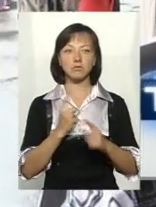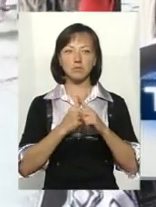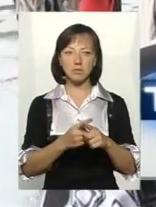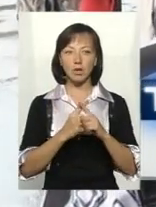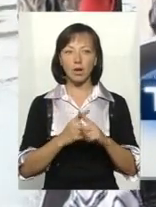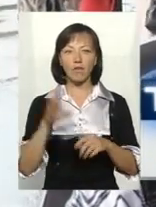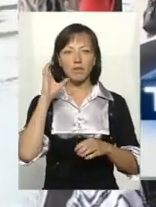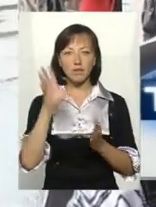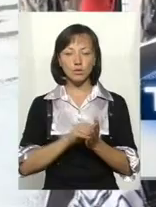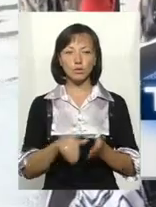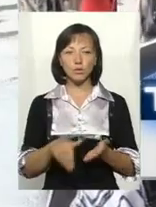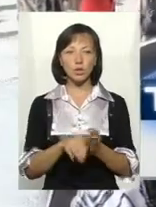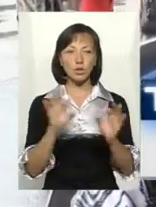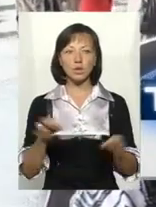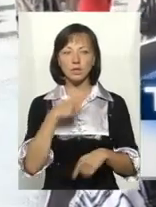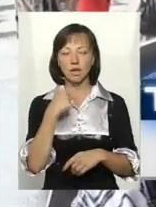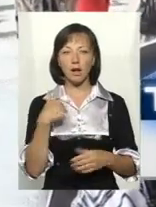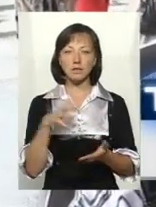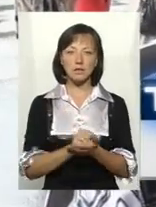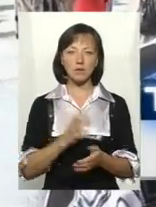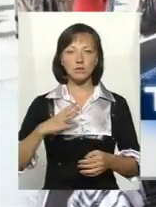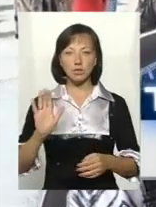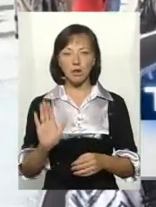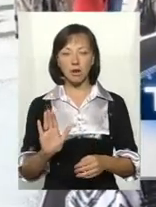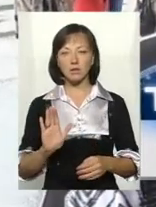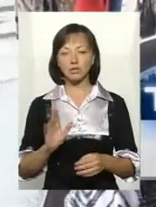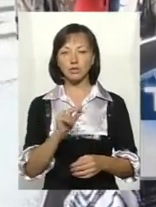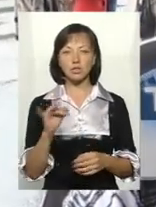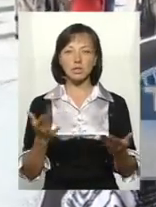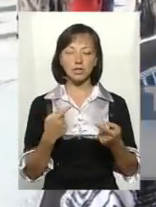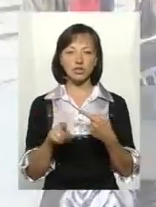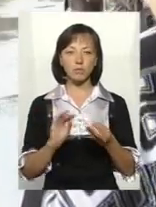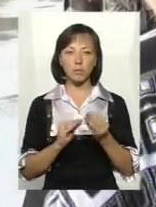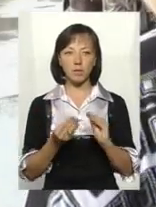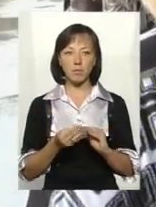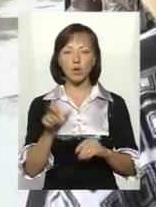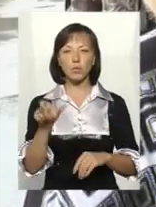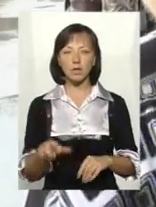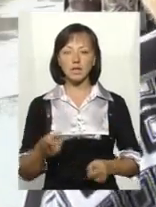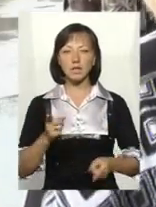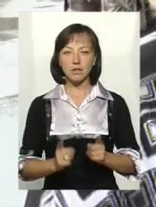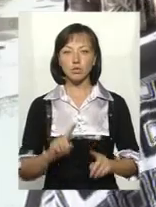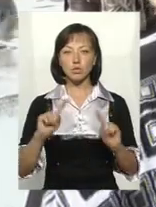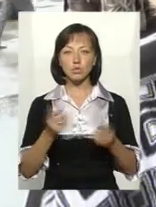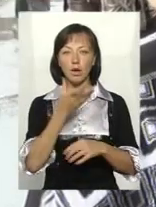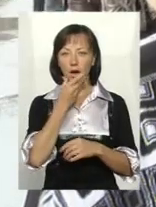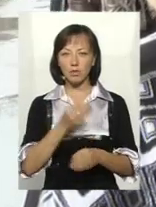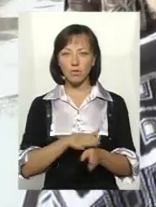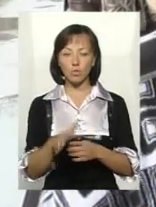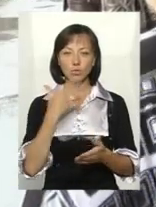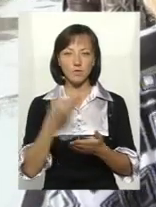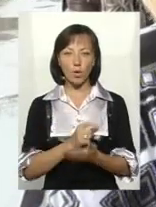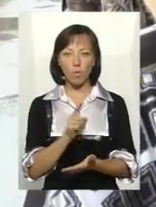вона допоможе. Вона ніколи не сказала, що там я зайнята, зачекайте, чи в неї якісь інші проблеми. Людина, яка дійсно дуже гарно виконує